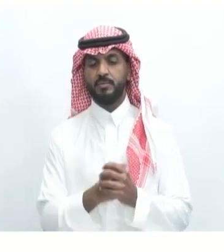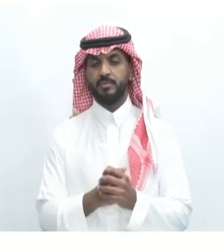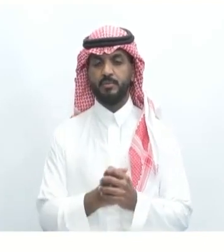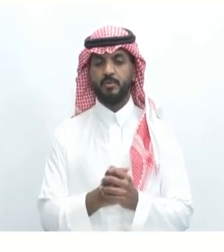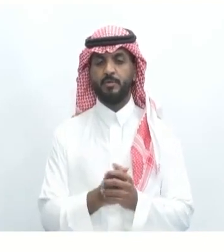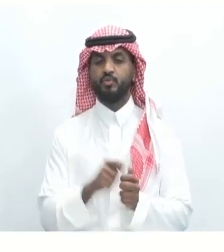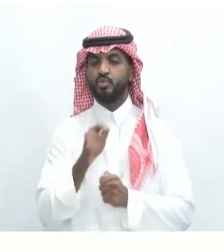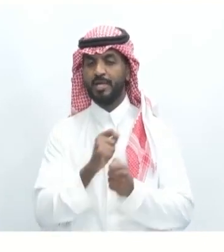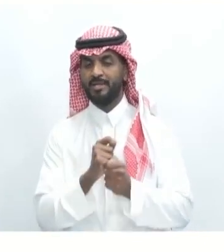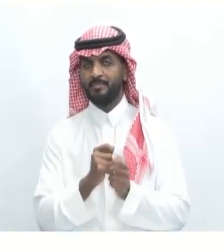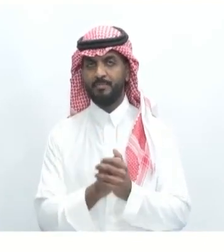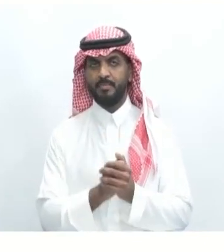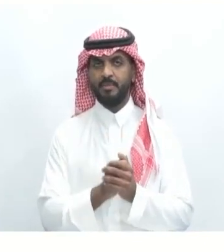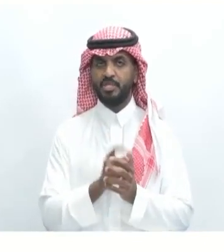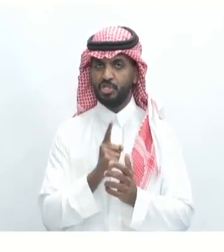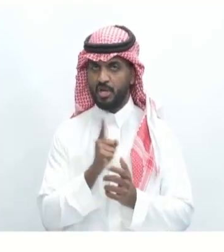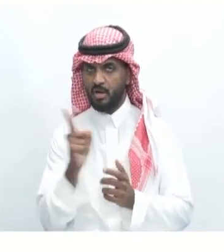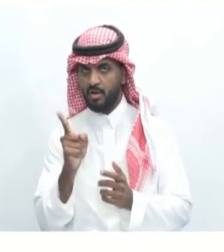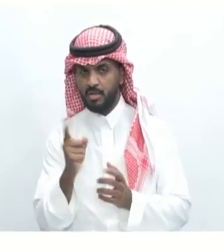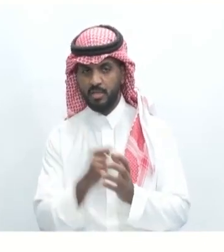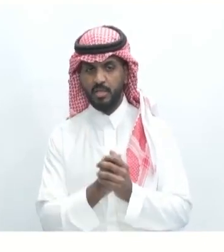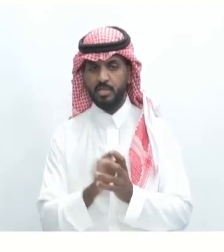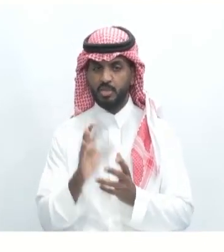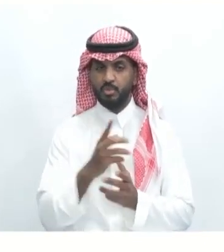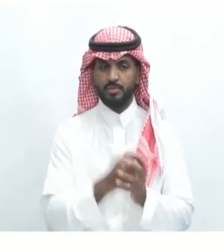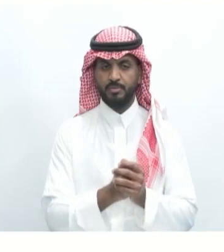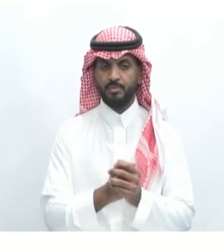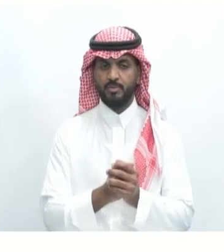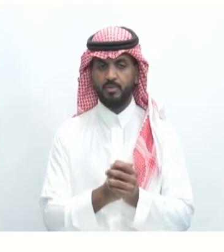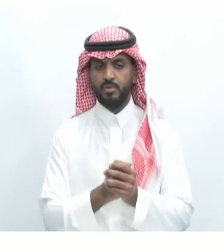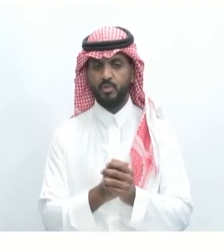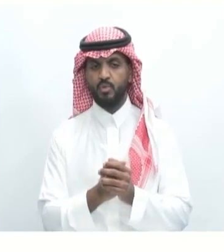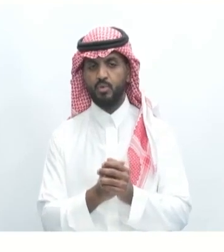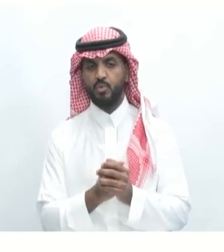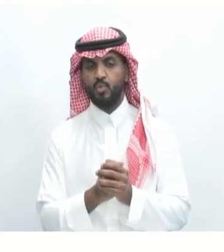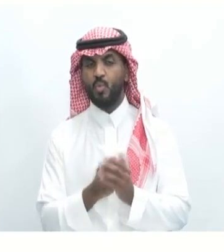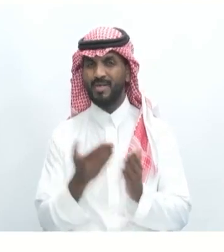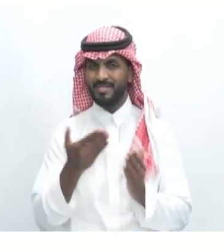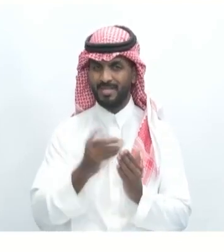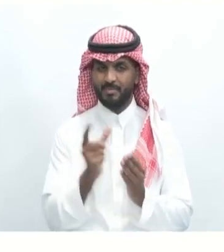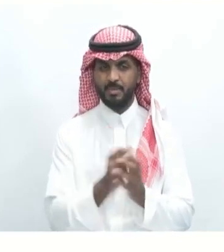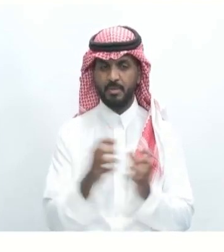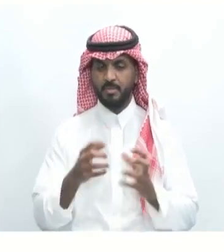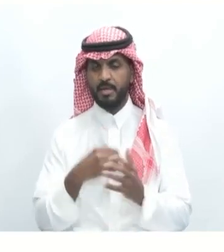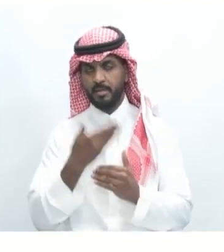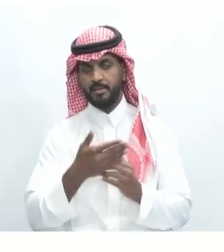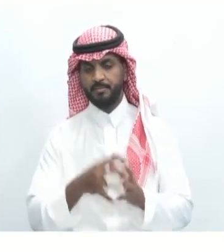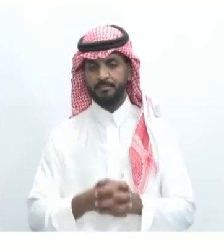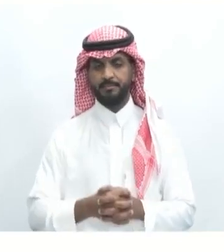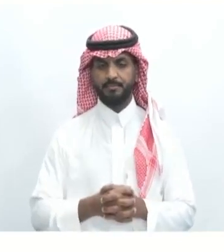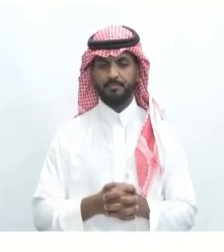السابقه تستخدم للاشاره الى شيء معين لوصول لوصل الكلمه بما